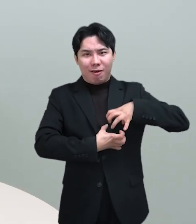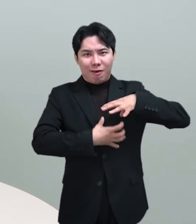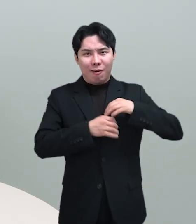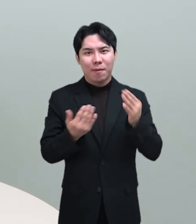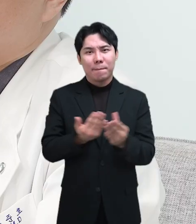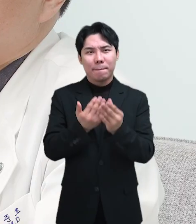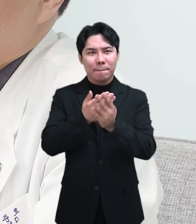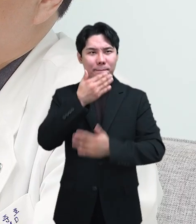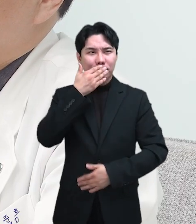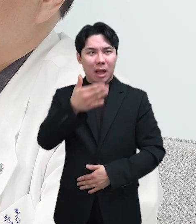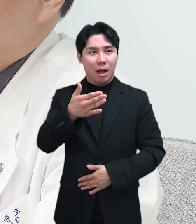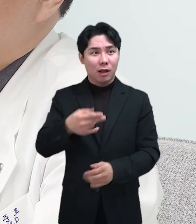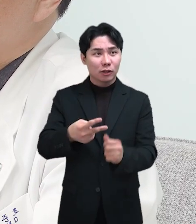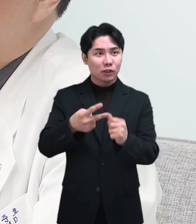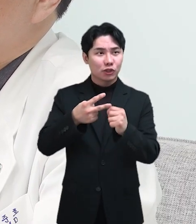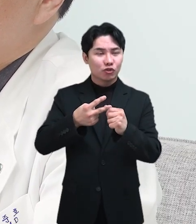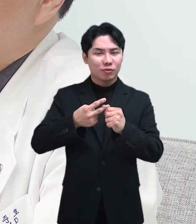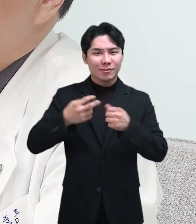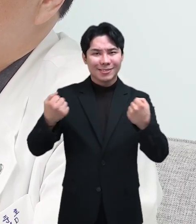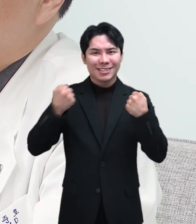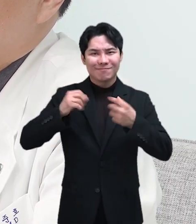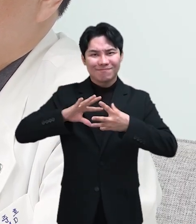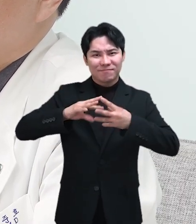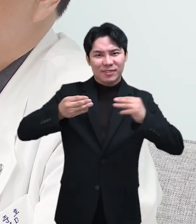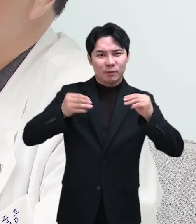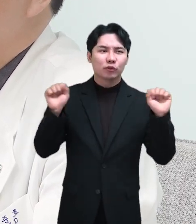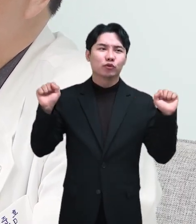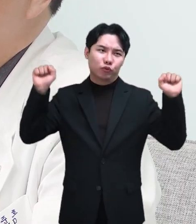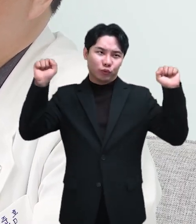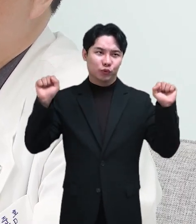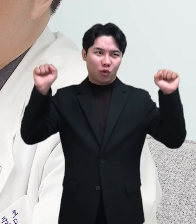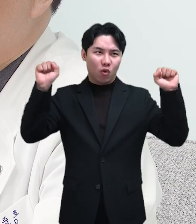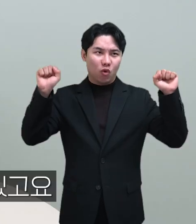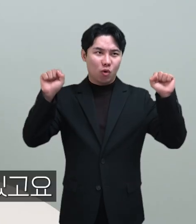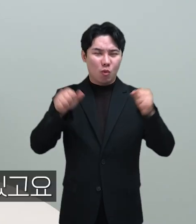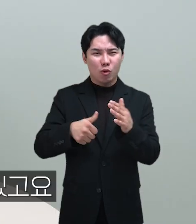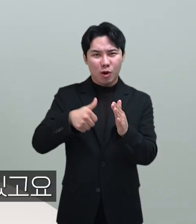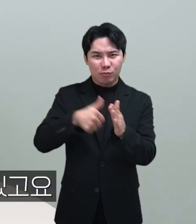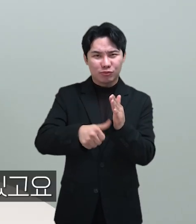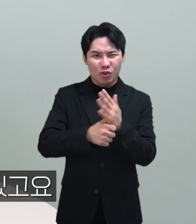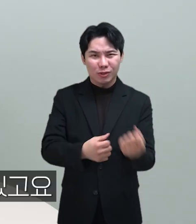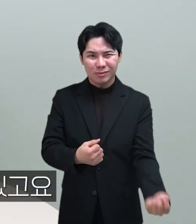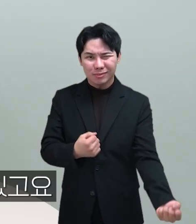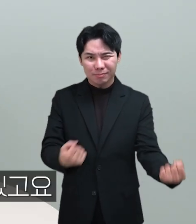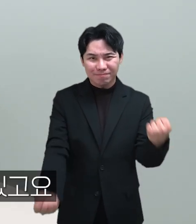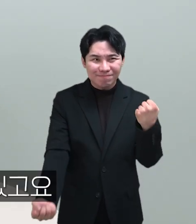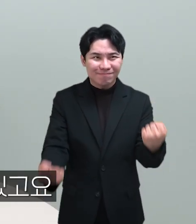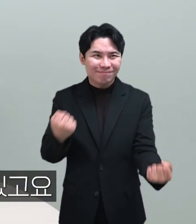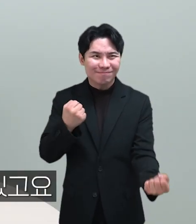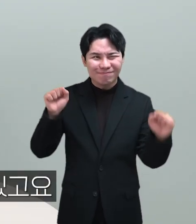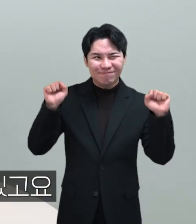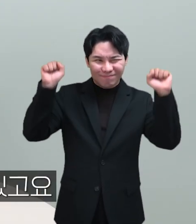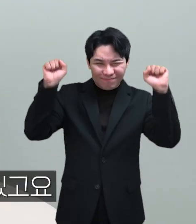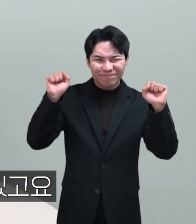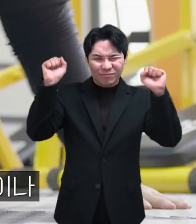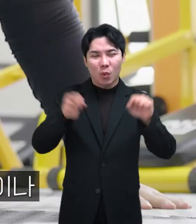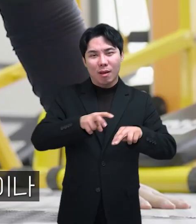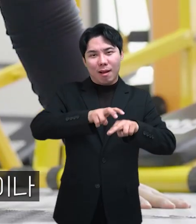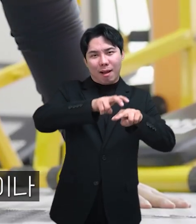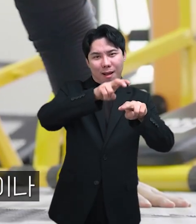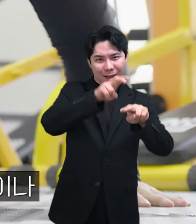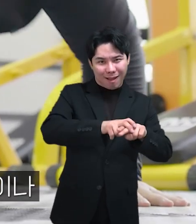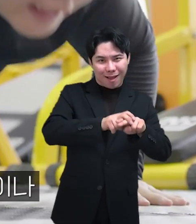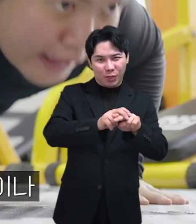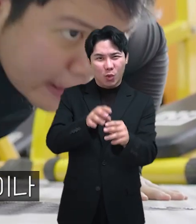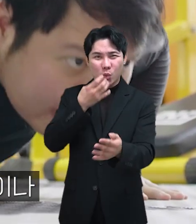운동이라고도 합니다. 둘째로는 근육의 힘을 유지하기 위한 근력 운동입니다. 역기나 아령 같은 기구를 들고 할 수도 있고요.